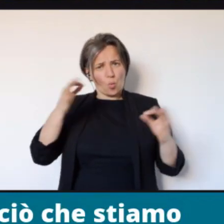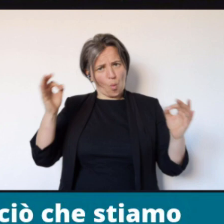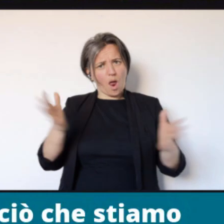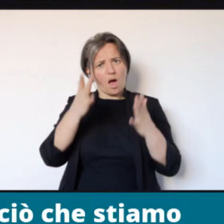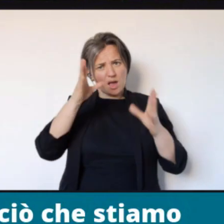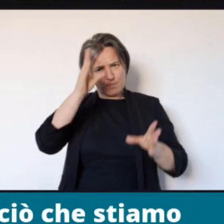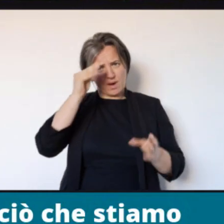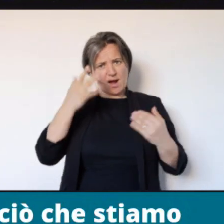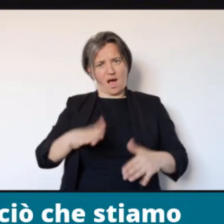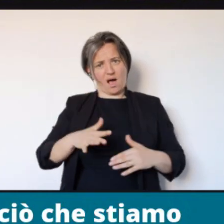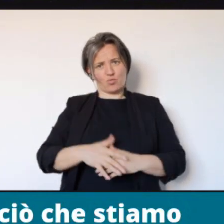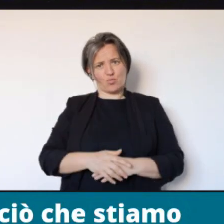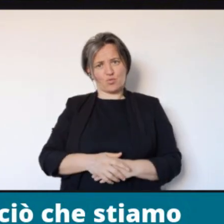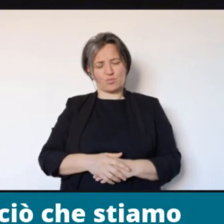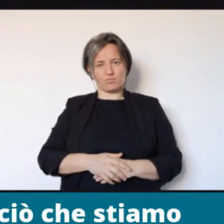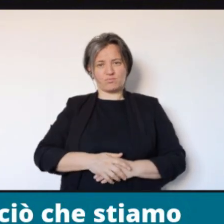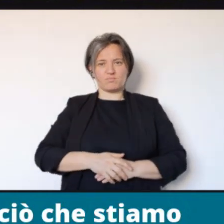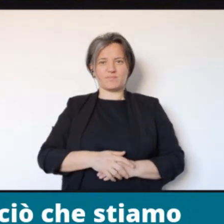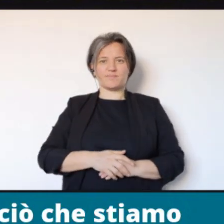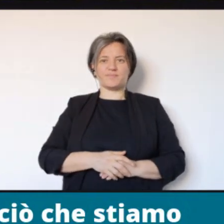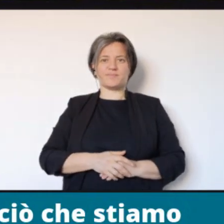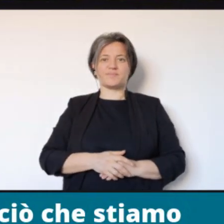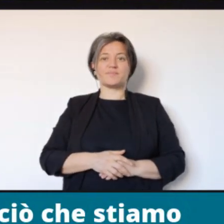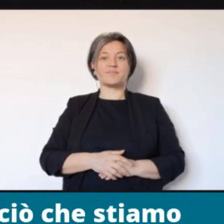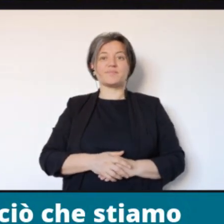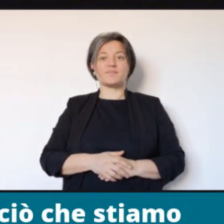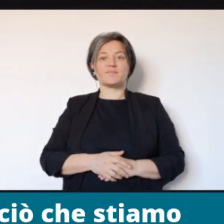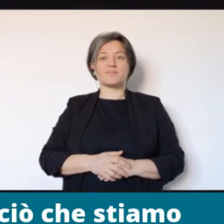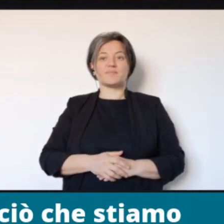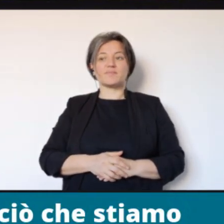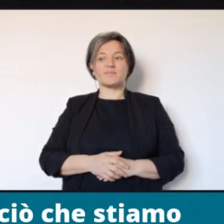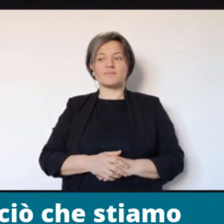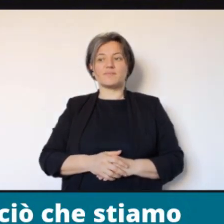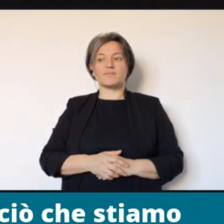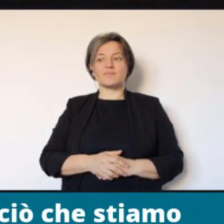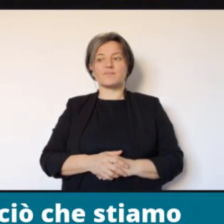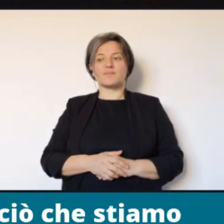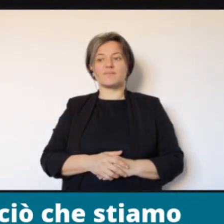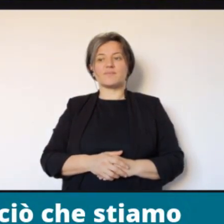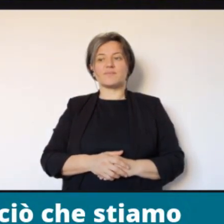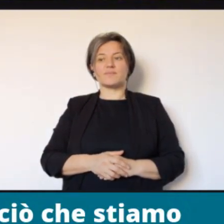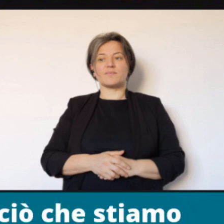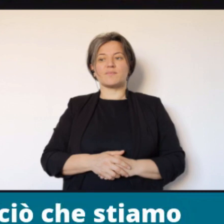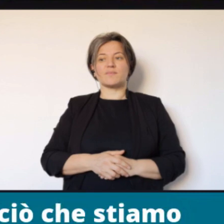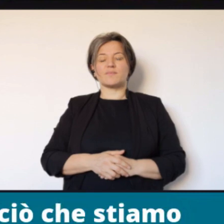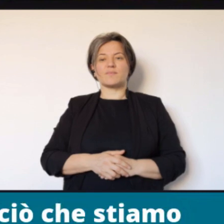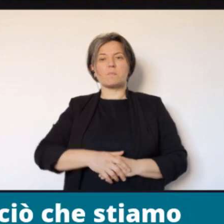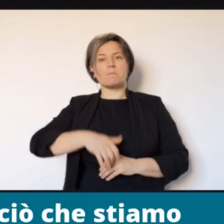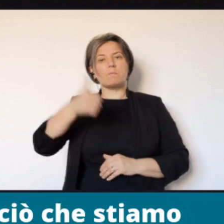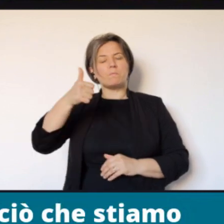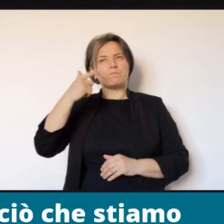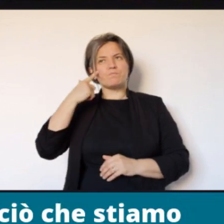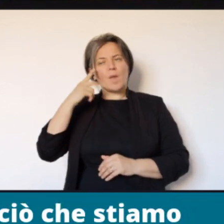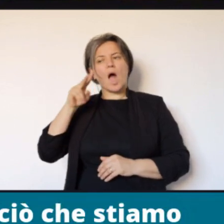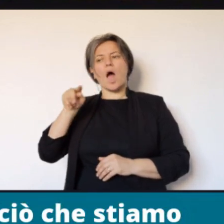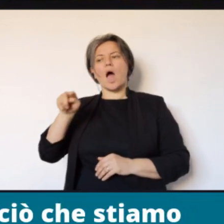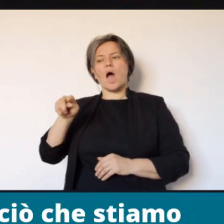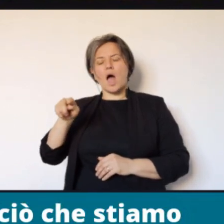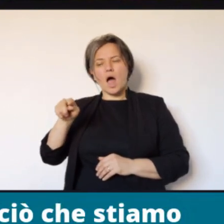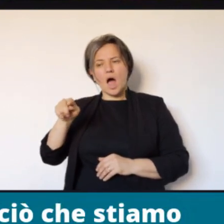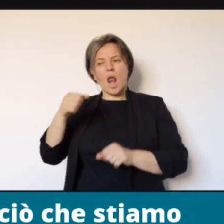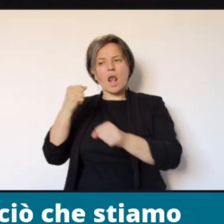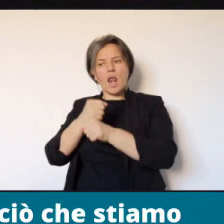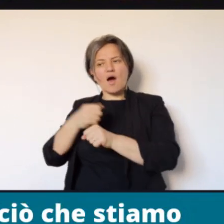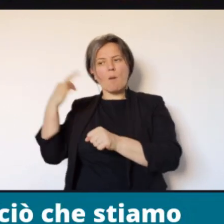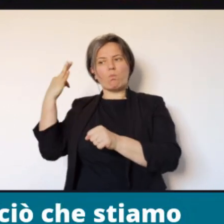alcune cose che abbiamo imparato. Il primo è abbiamo imparato che ci sono mestieri